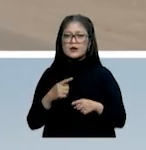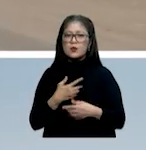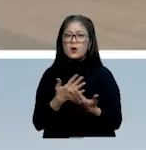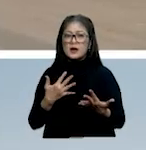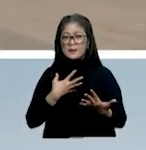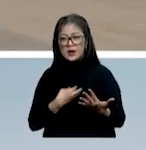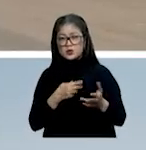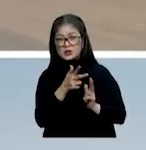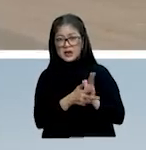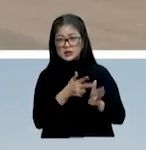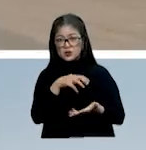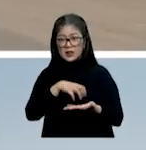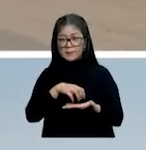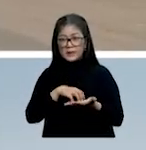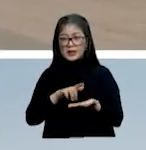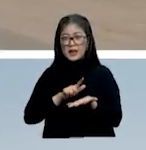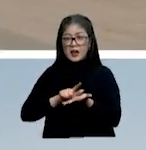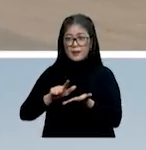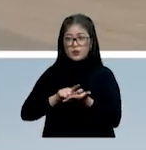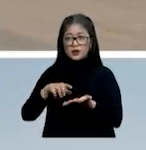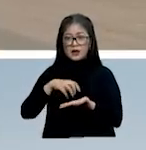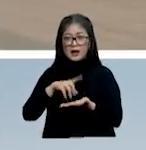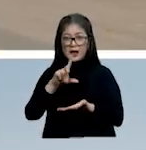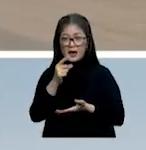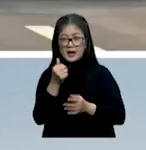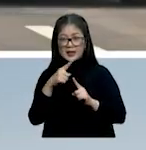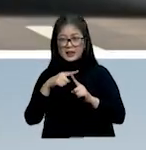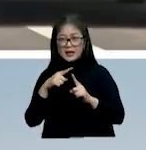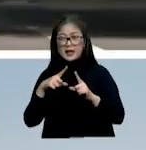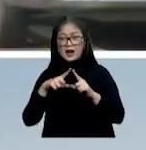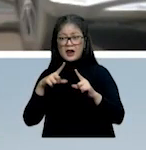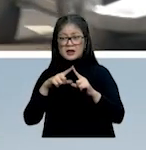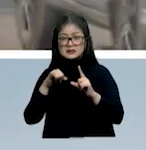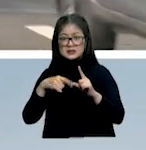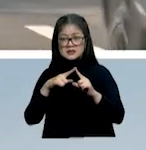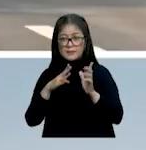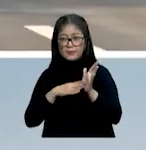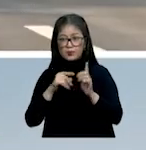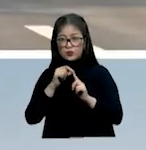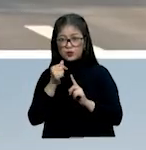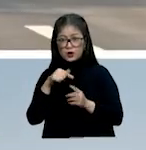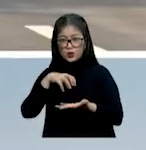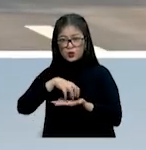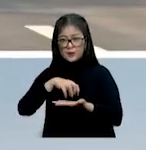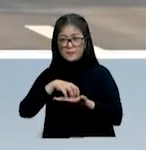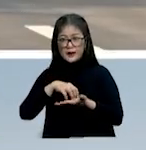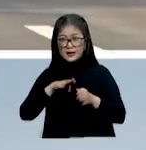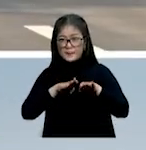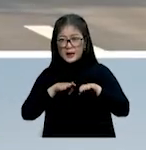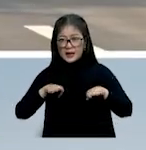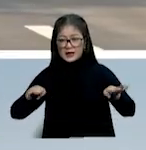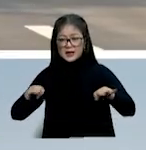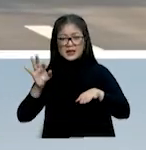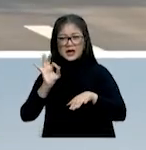kami melaporkan saat ini, yakni stasiun LRT Harjamukti, tidak disediakannya atau tidak adanya lahan parkir bagi masyarakat